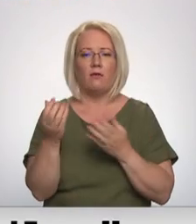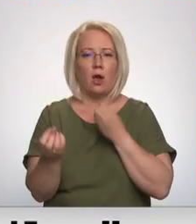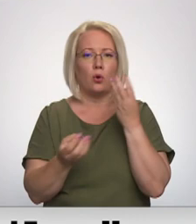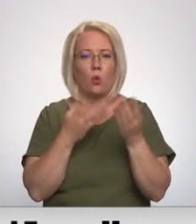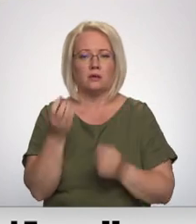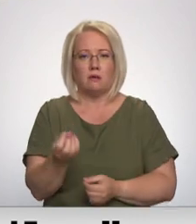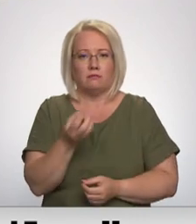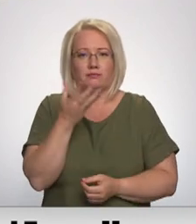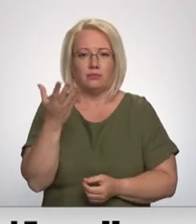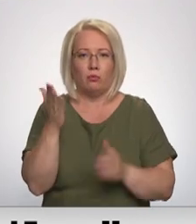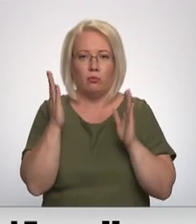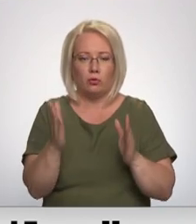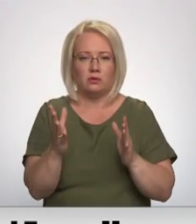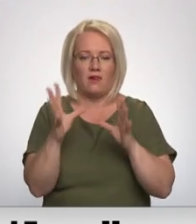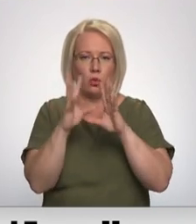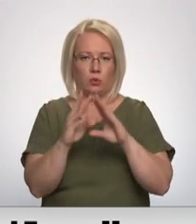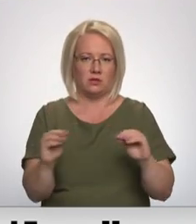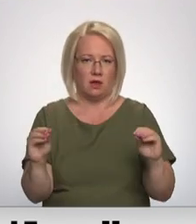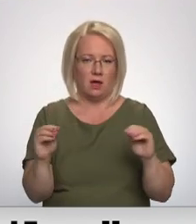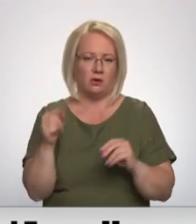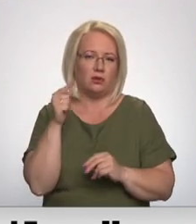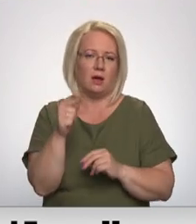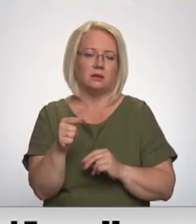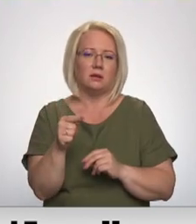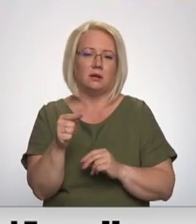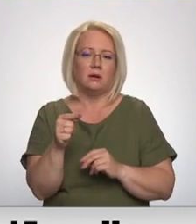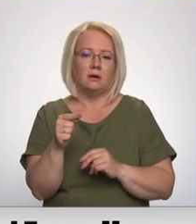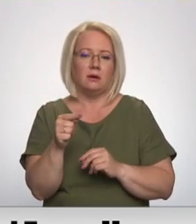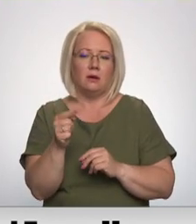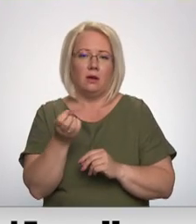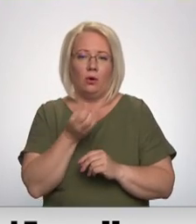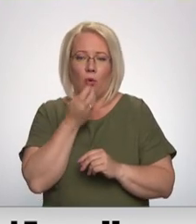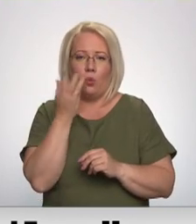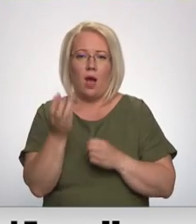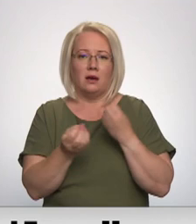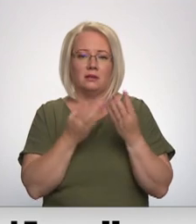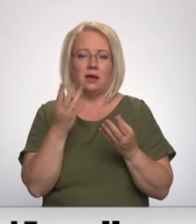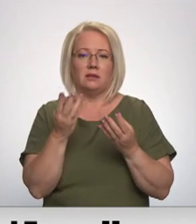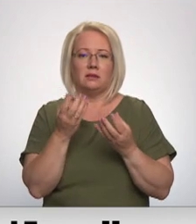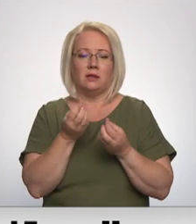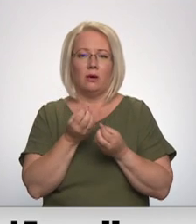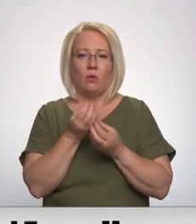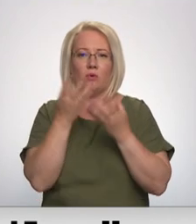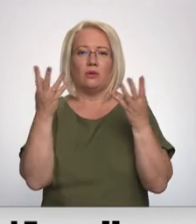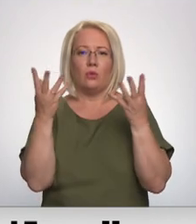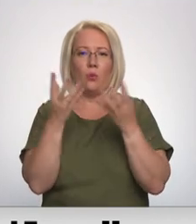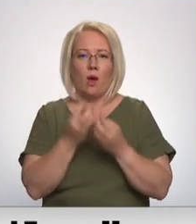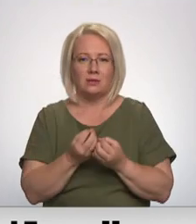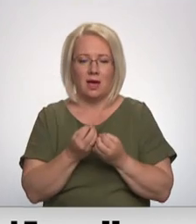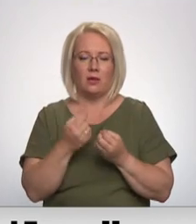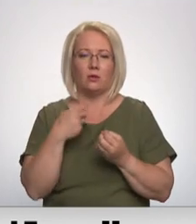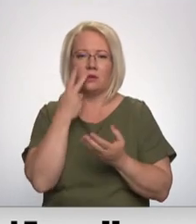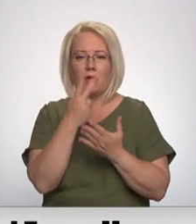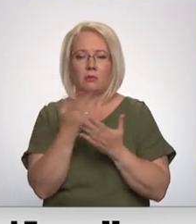būs uzziedējuši vai būs noziedējuši. Tas notiek, teiksim, tā. Rozes noziedu, un tad mēs skatāmies, ko mēs varam